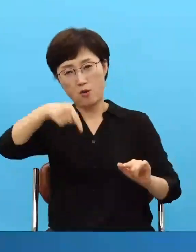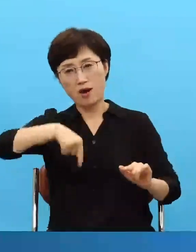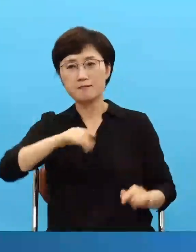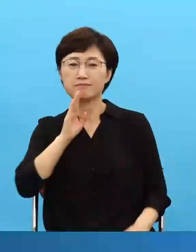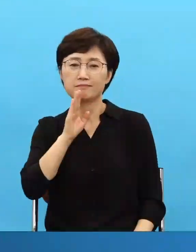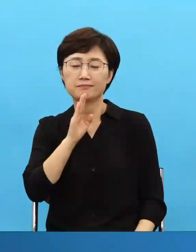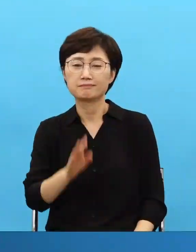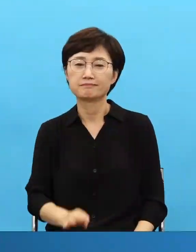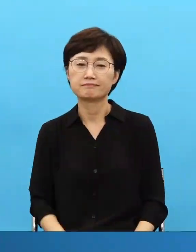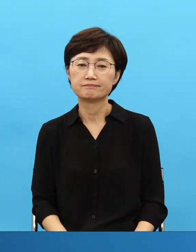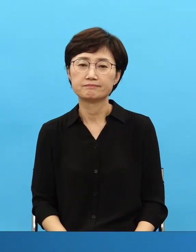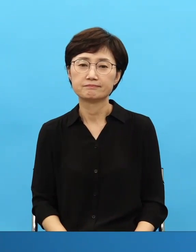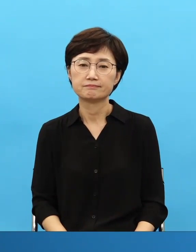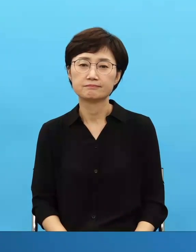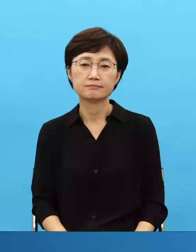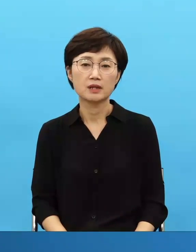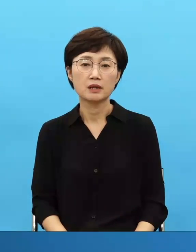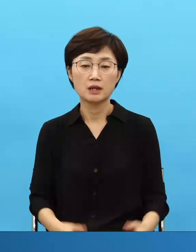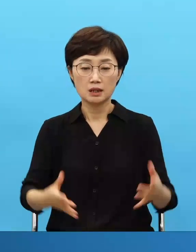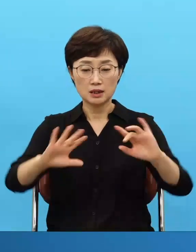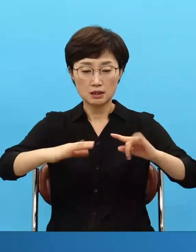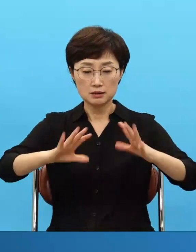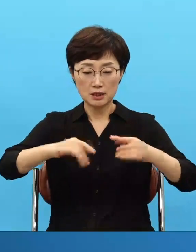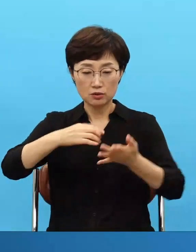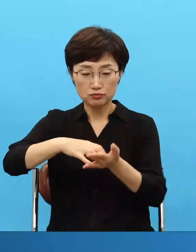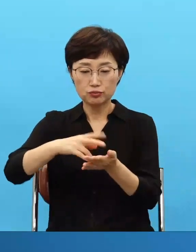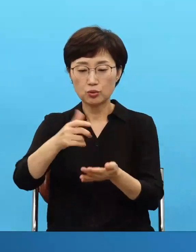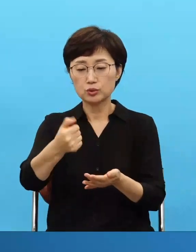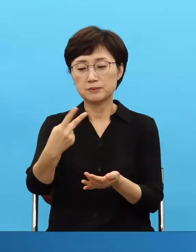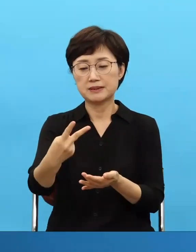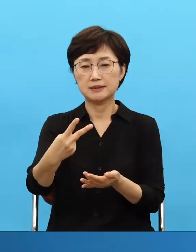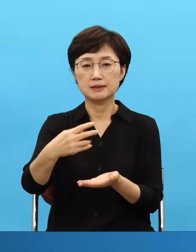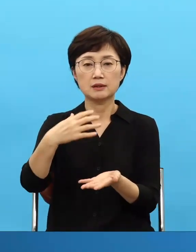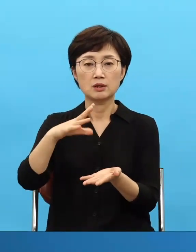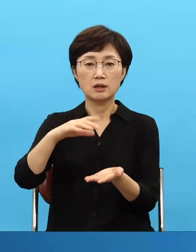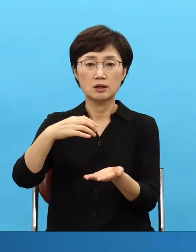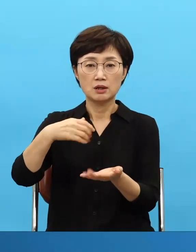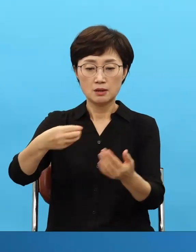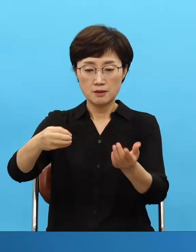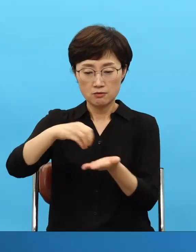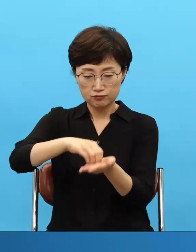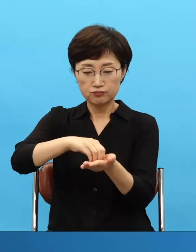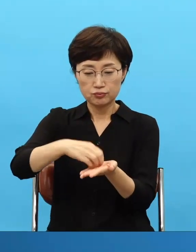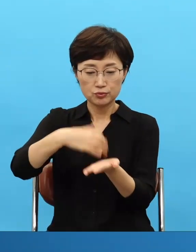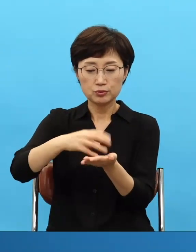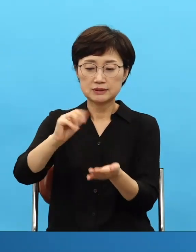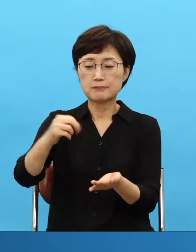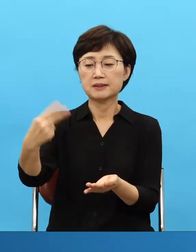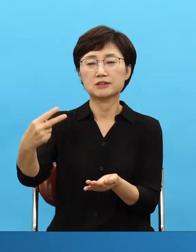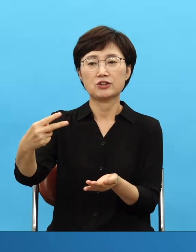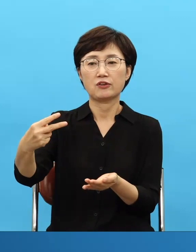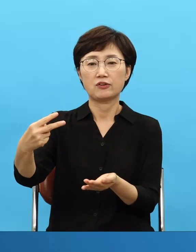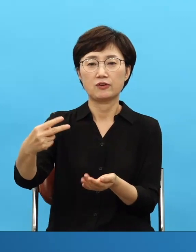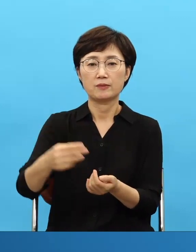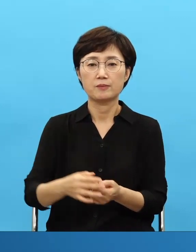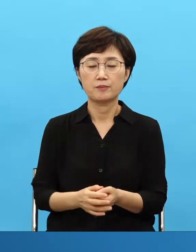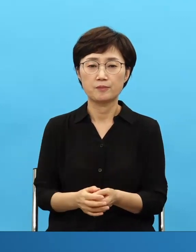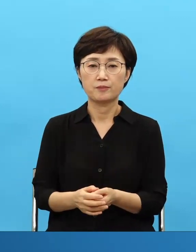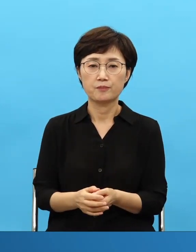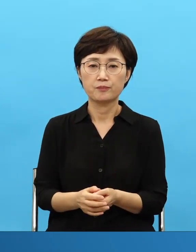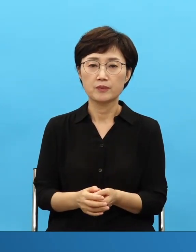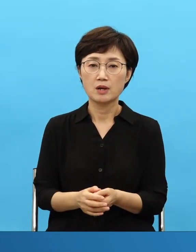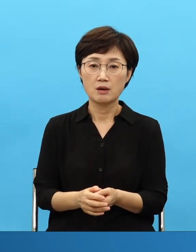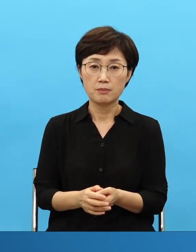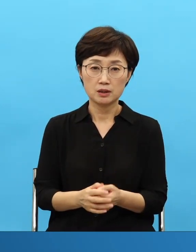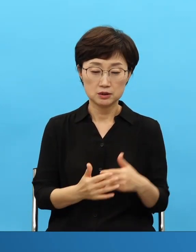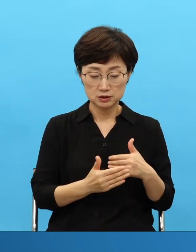같습니다. 이번 세계 랩넌트 대회는 52개 나라 32,000여 명이 등록해 함께했습니다. 리더 수련회부터 랩넌트